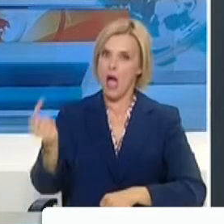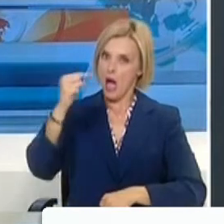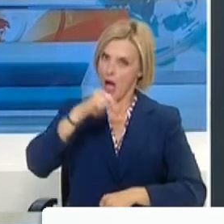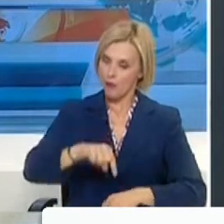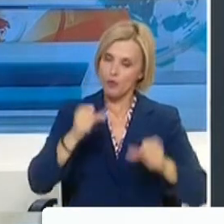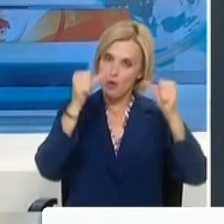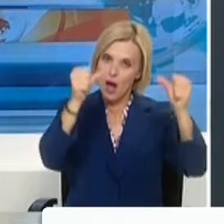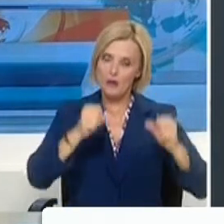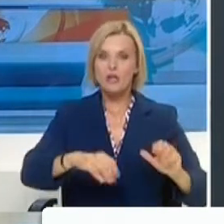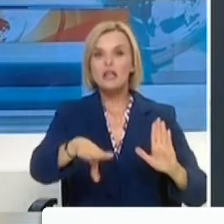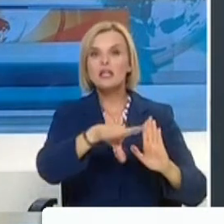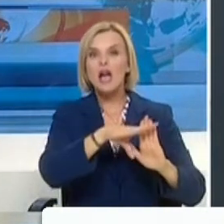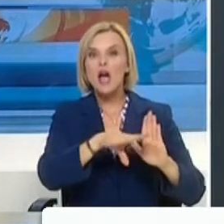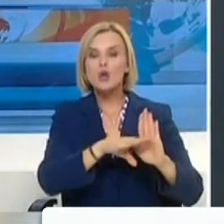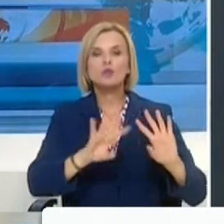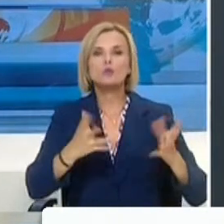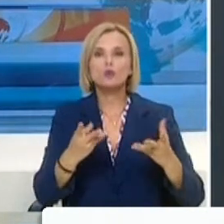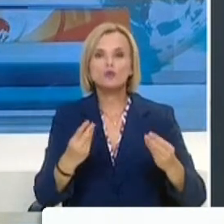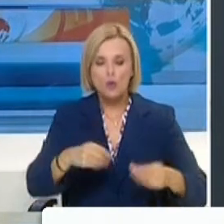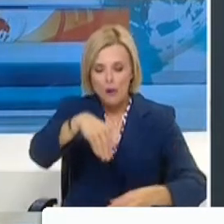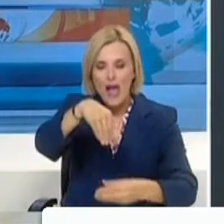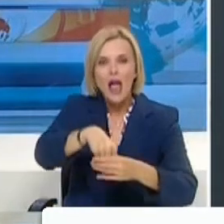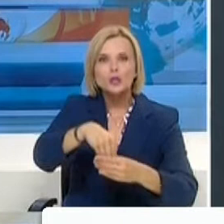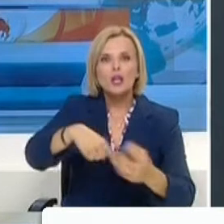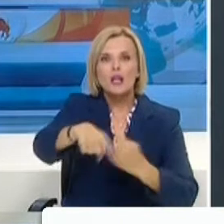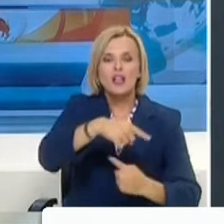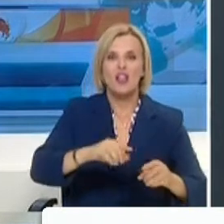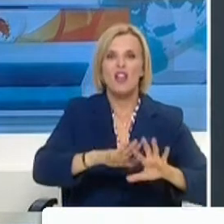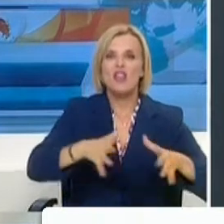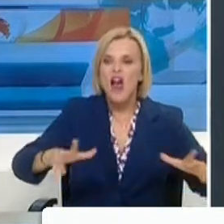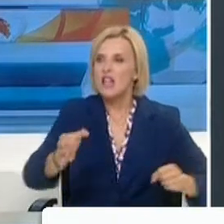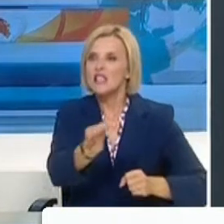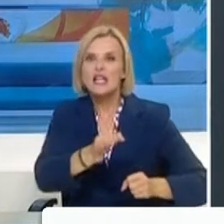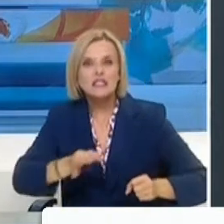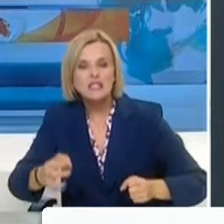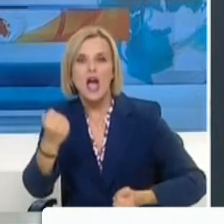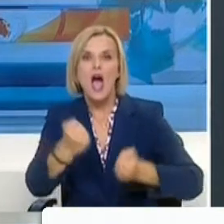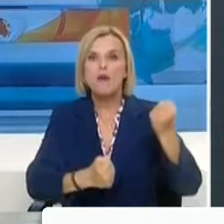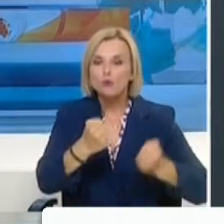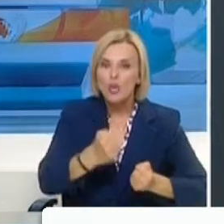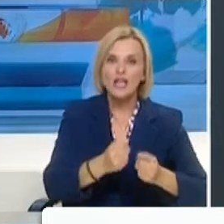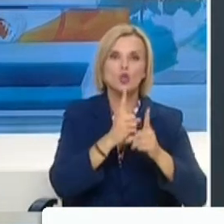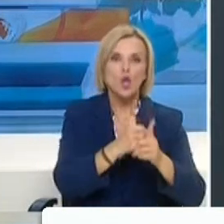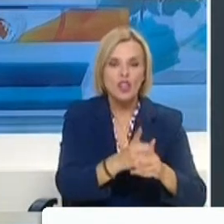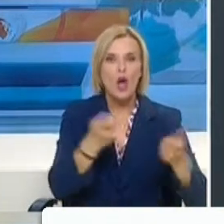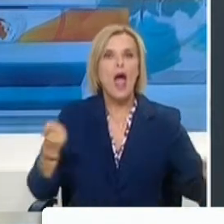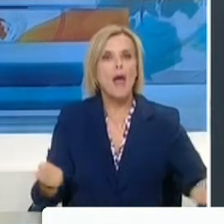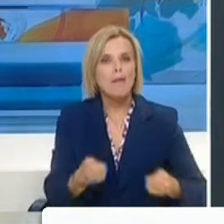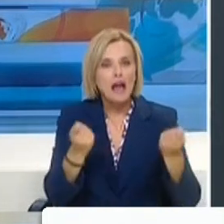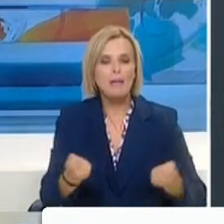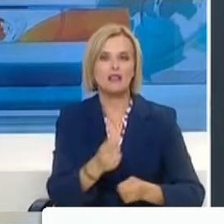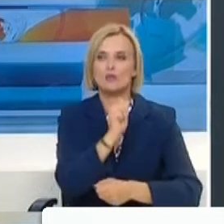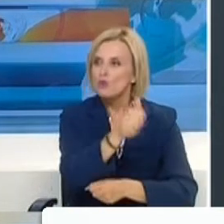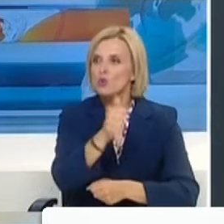οι κανόνες για τις εσωτερικές μετακινήσεις, ακτοπλοϊκές, θαλάσσιες και οδικές, με βάση τις εισηγήσεις που γίνονται από την αρμόδια